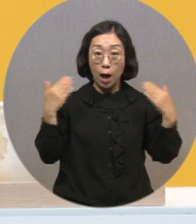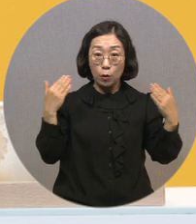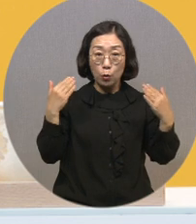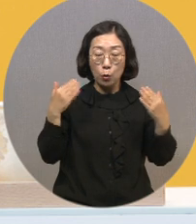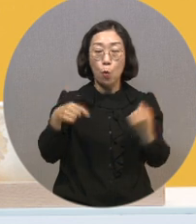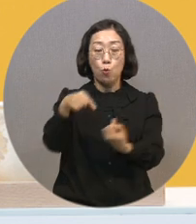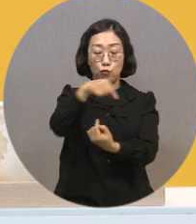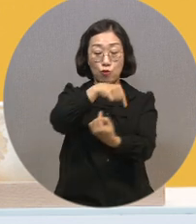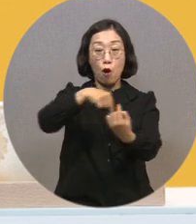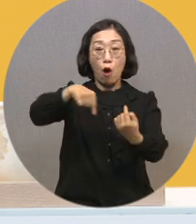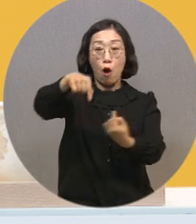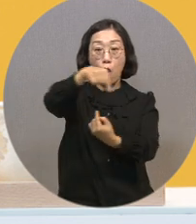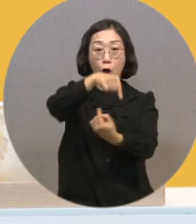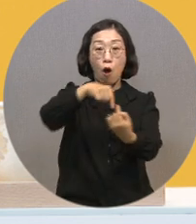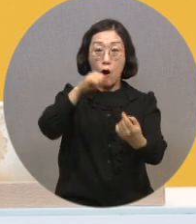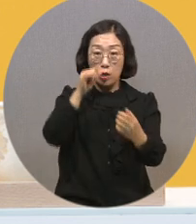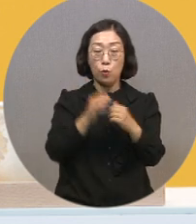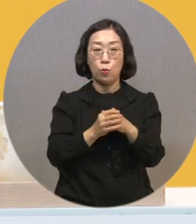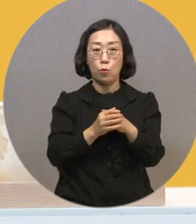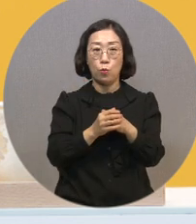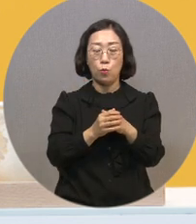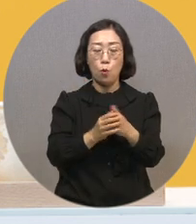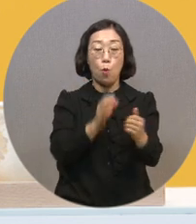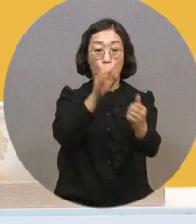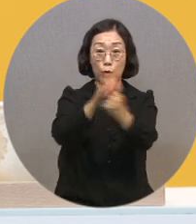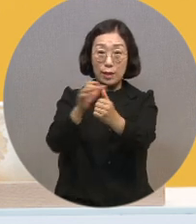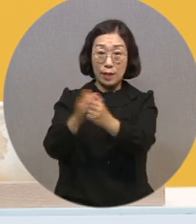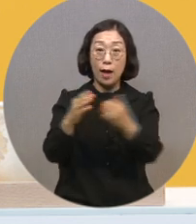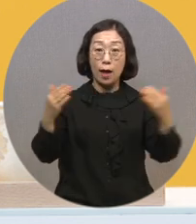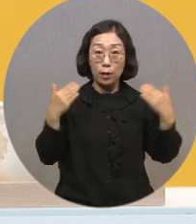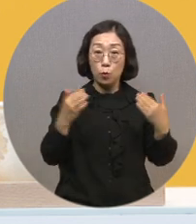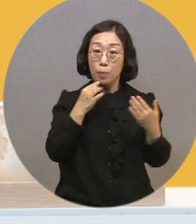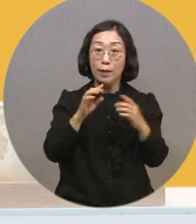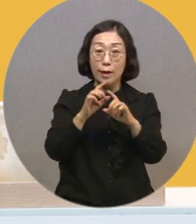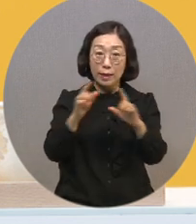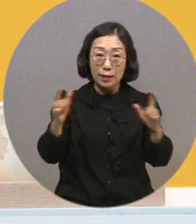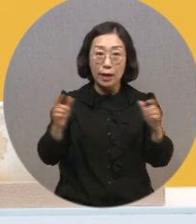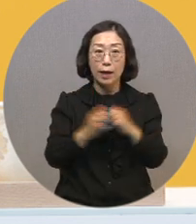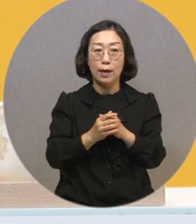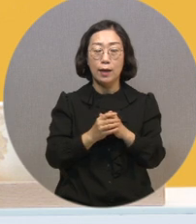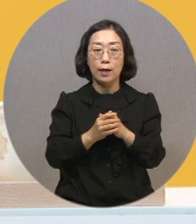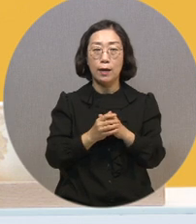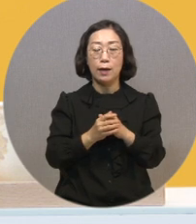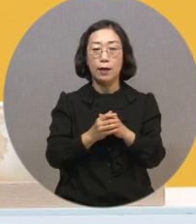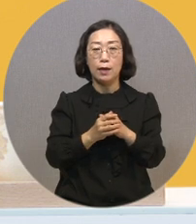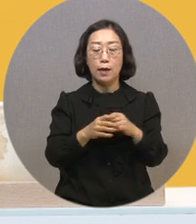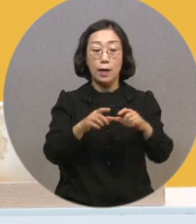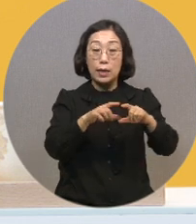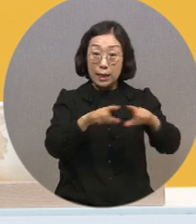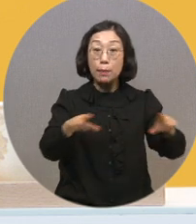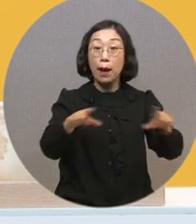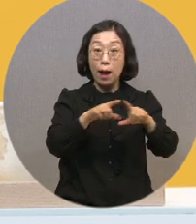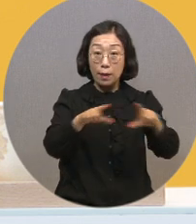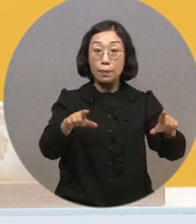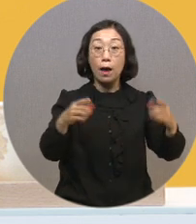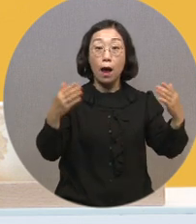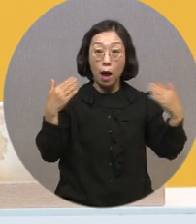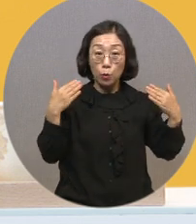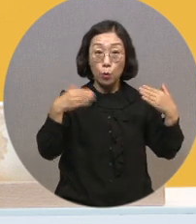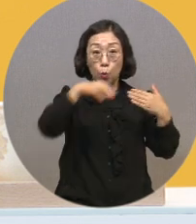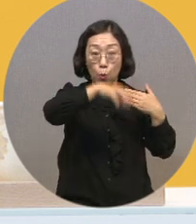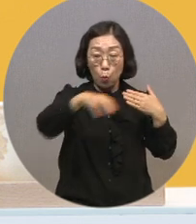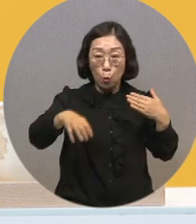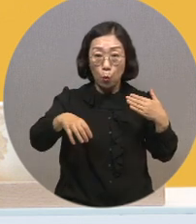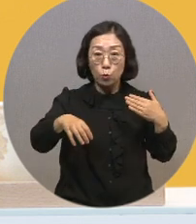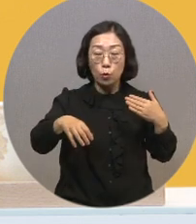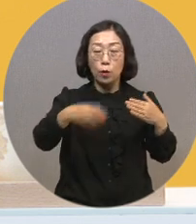학교를 네. 운영을 하고 있지만은 이 위탁 학교뿐만 아니라 우리 단위 학교인 일반 학교에서도 다문화 교육 지원